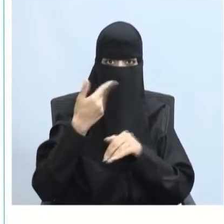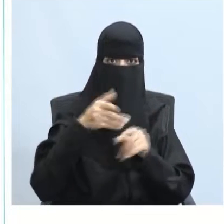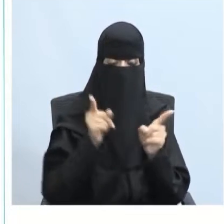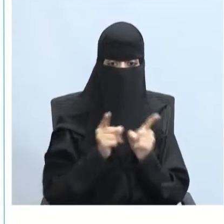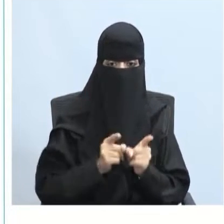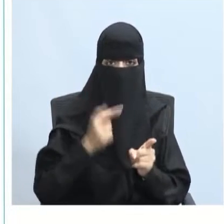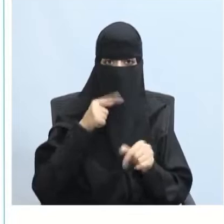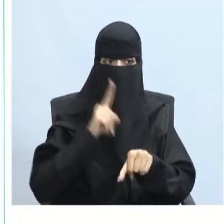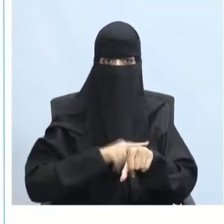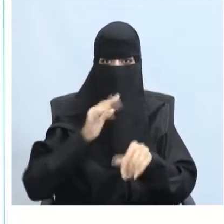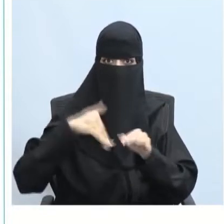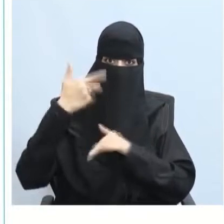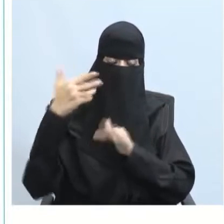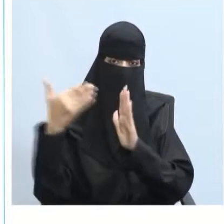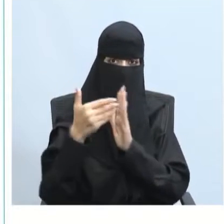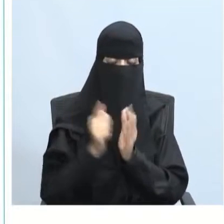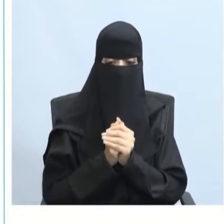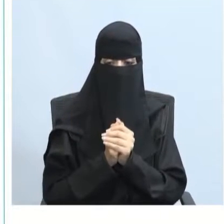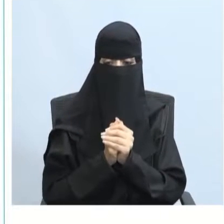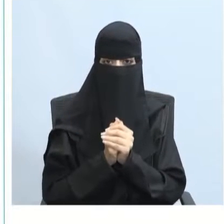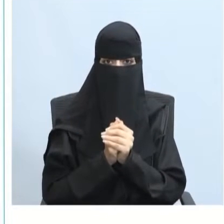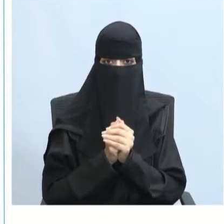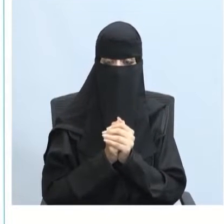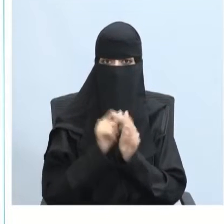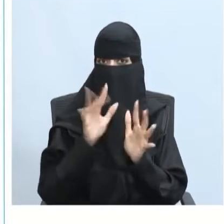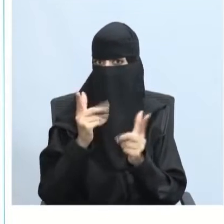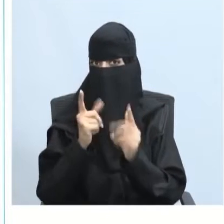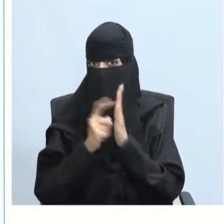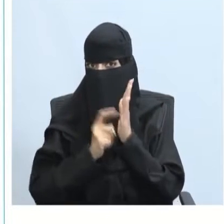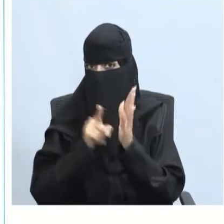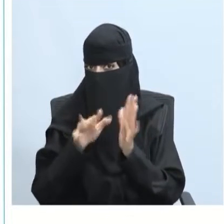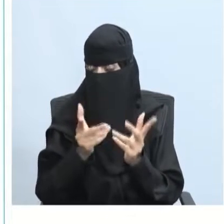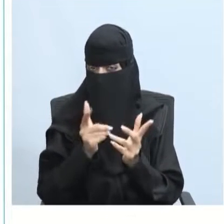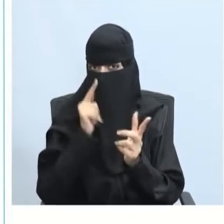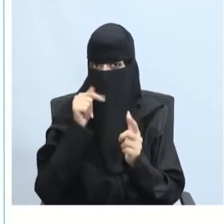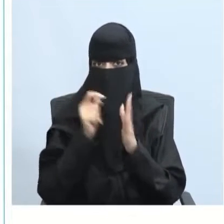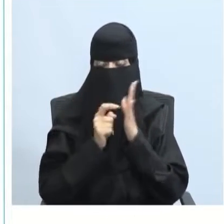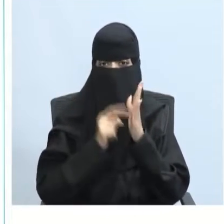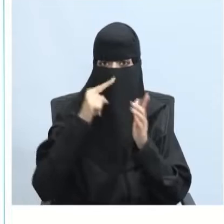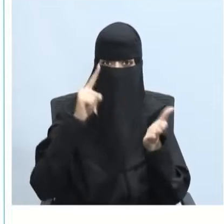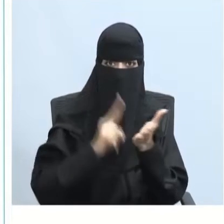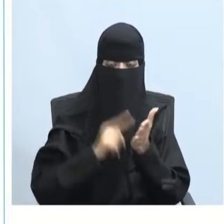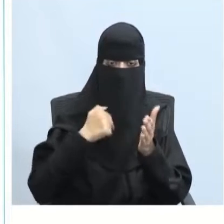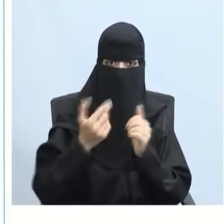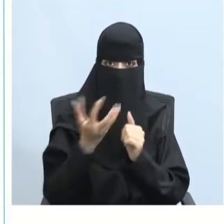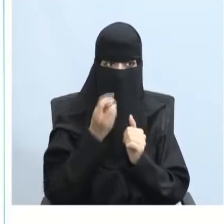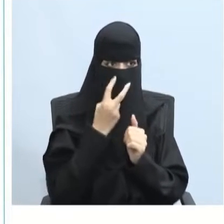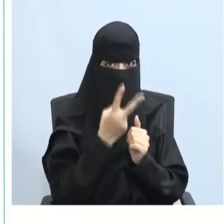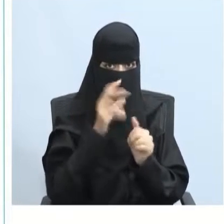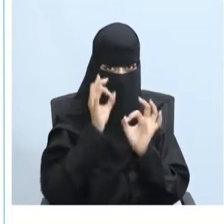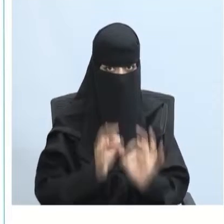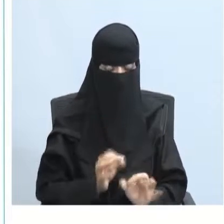الموعد النهائي اذا هناك ما هي النقاط النقاط التي ينبغي اخذها بعين